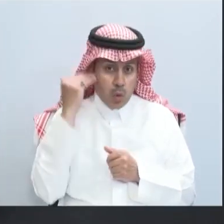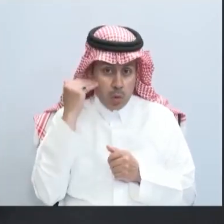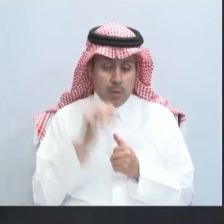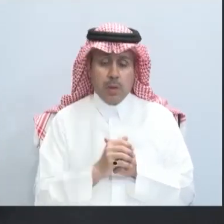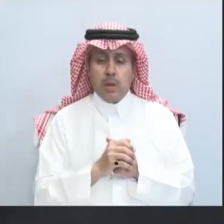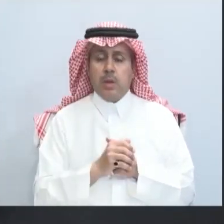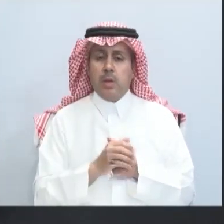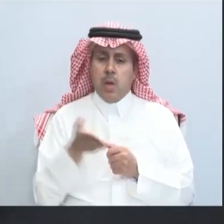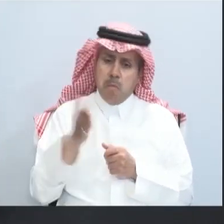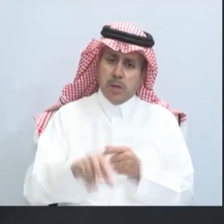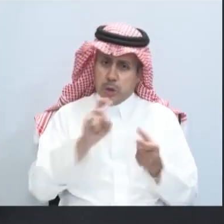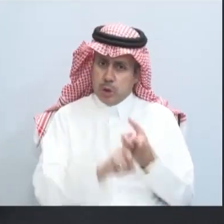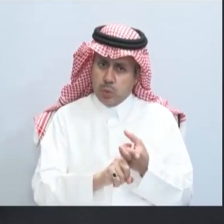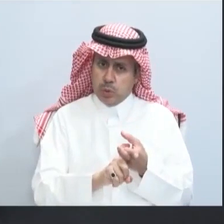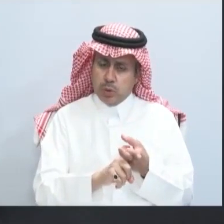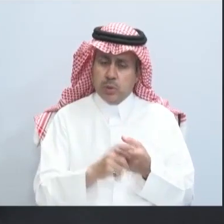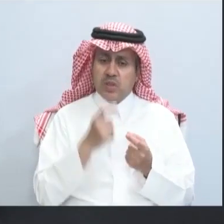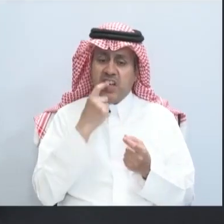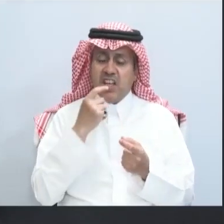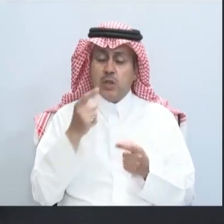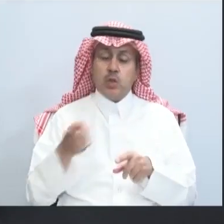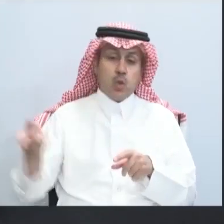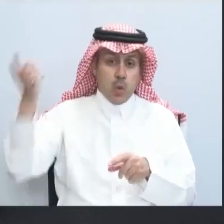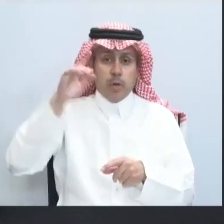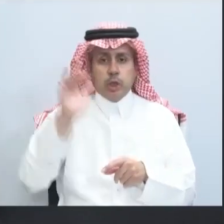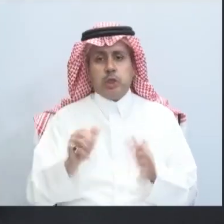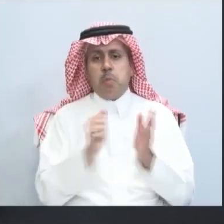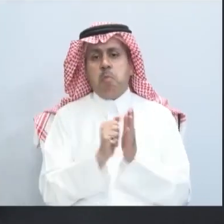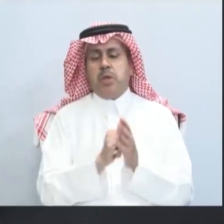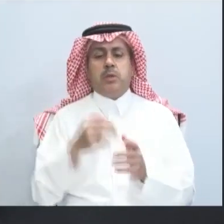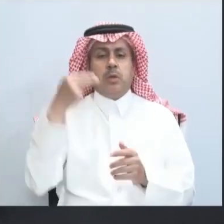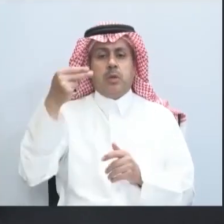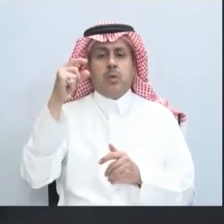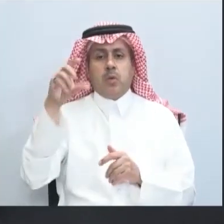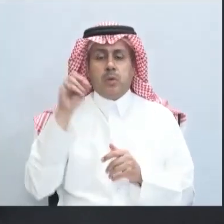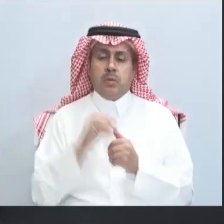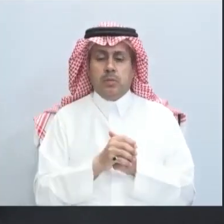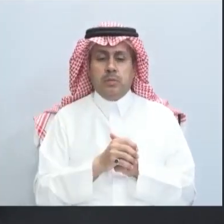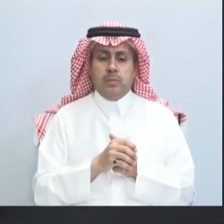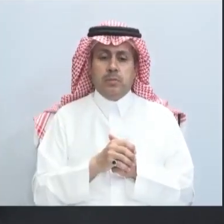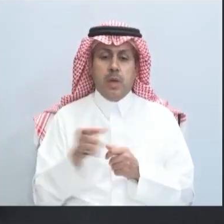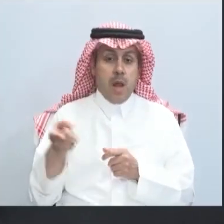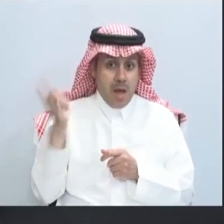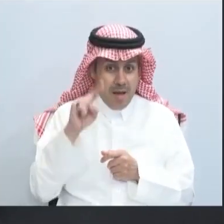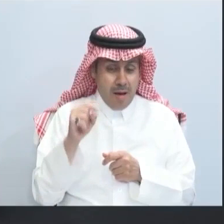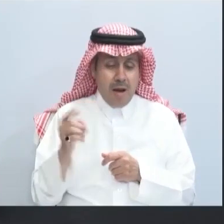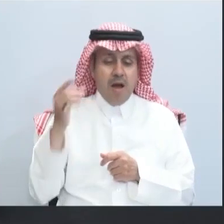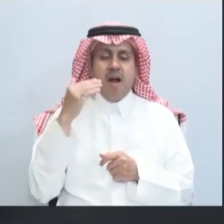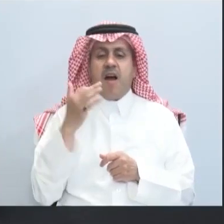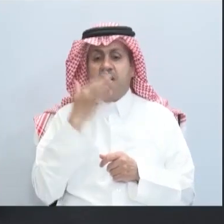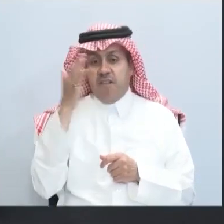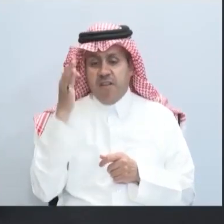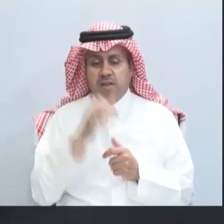كاملا على ما كان عليه الجاهليه ثم امرت عدتها باربعه اشهر وعشر اذا لم تكن